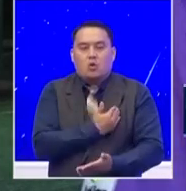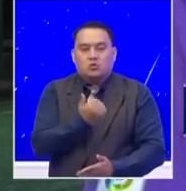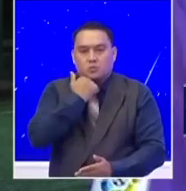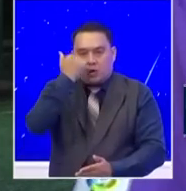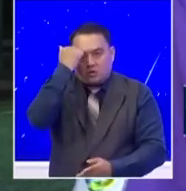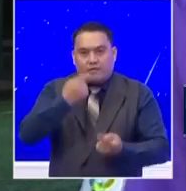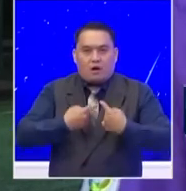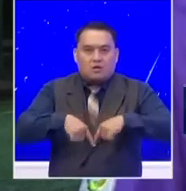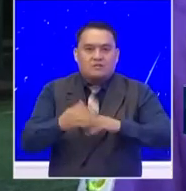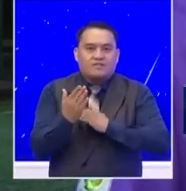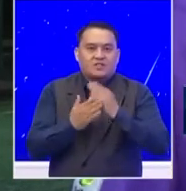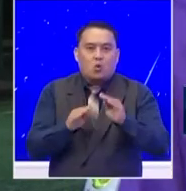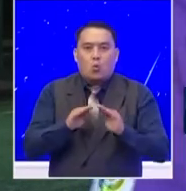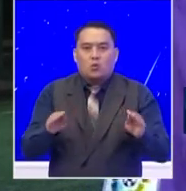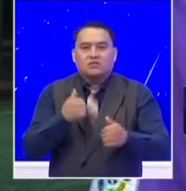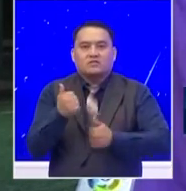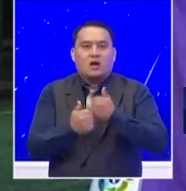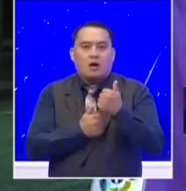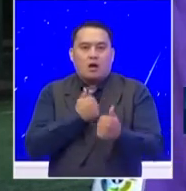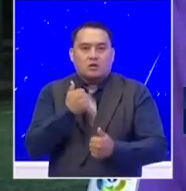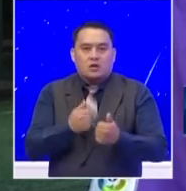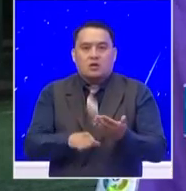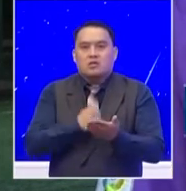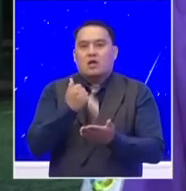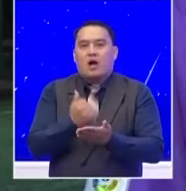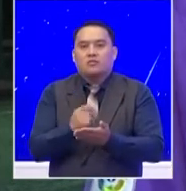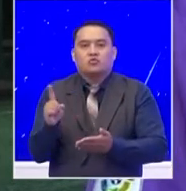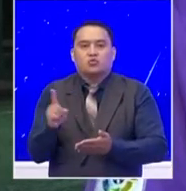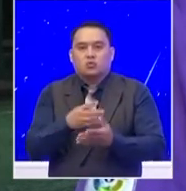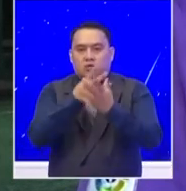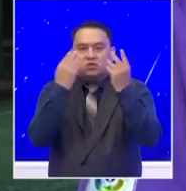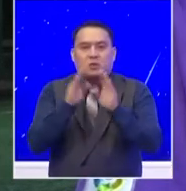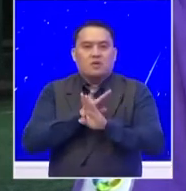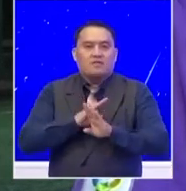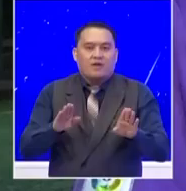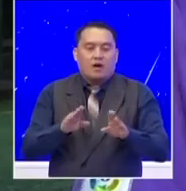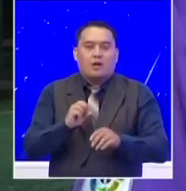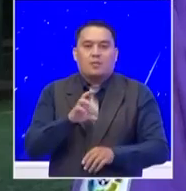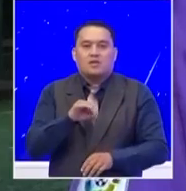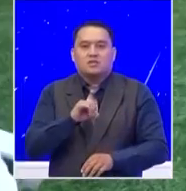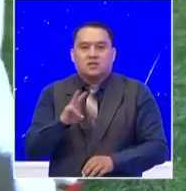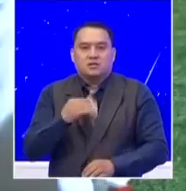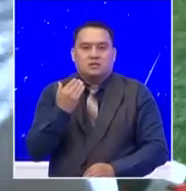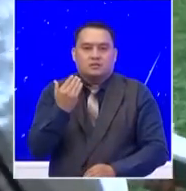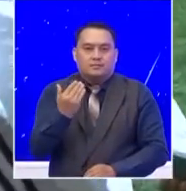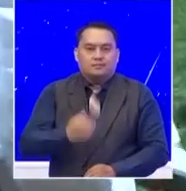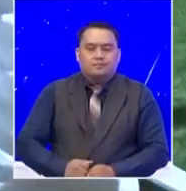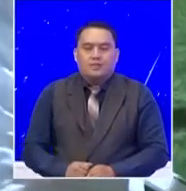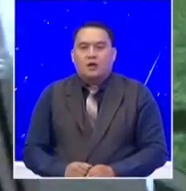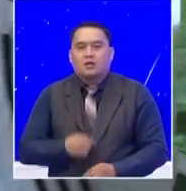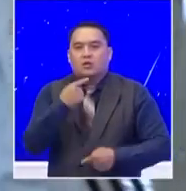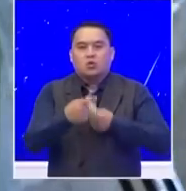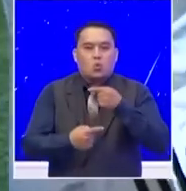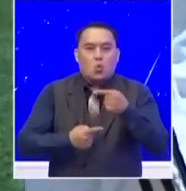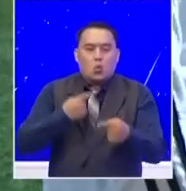поблагодарить организаторов за высокий уровень соревнований. И самое главное, что не забывай таких людей, как Бейсен Ага. Турнир станет